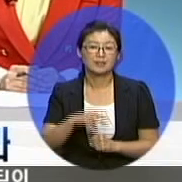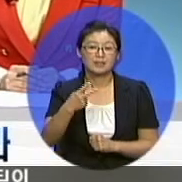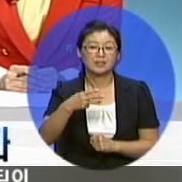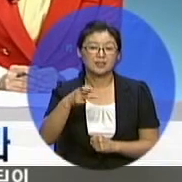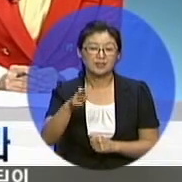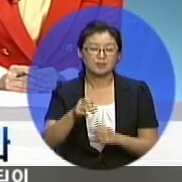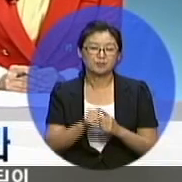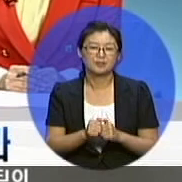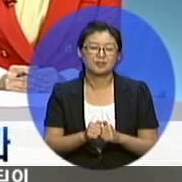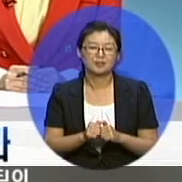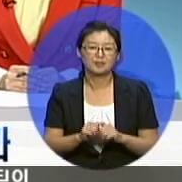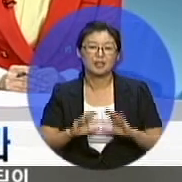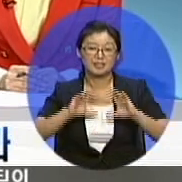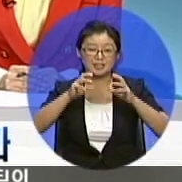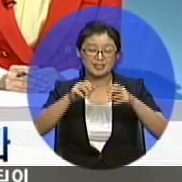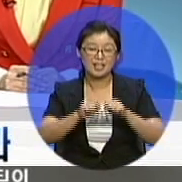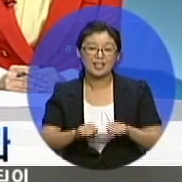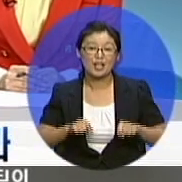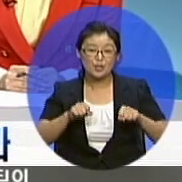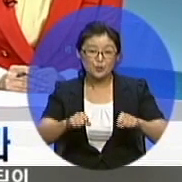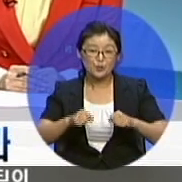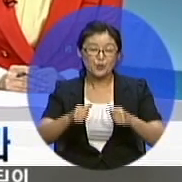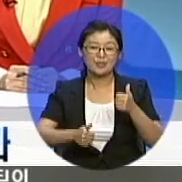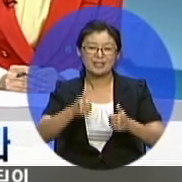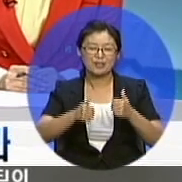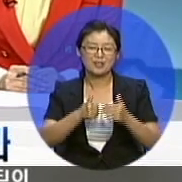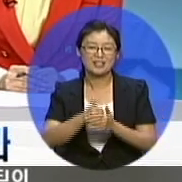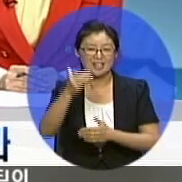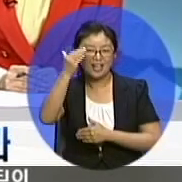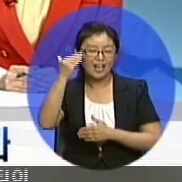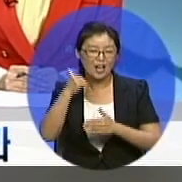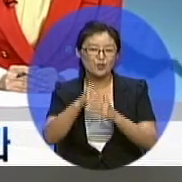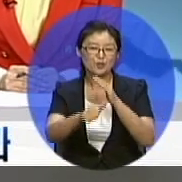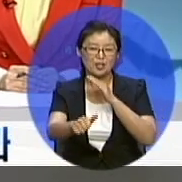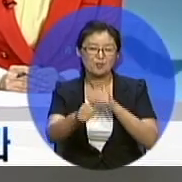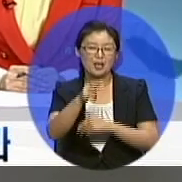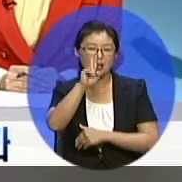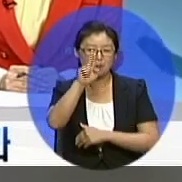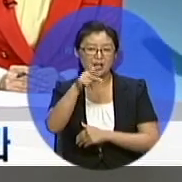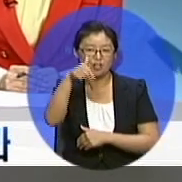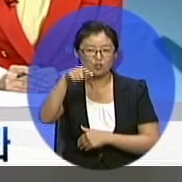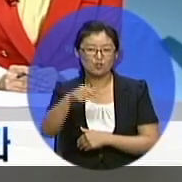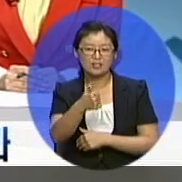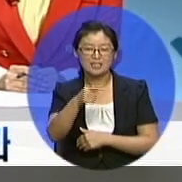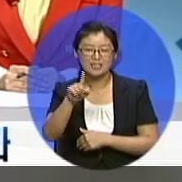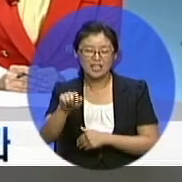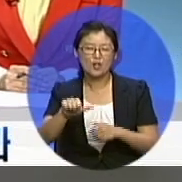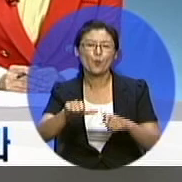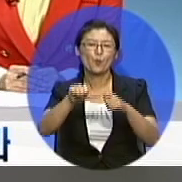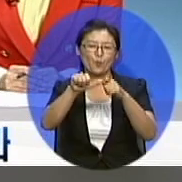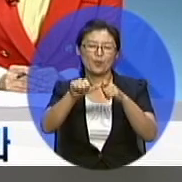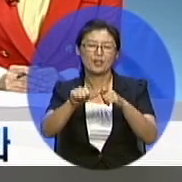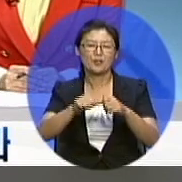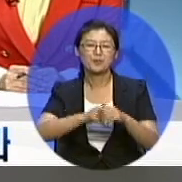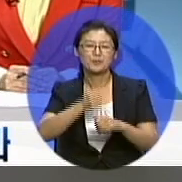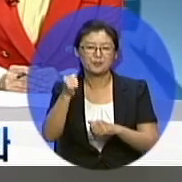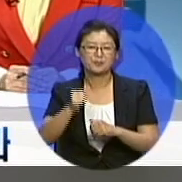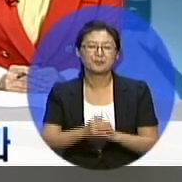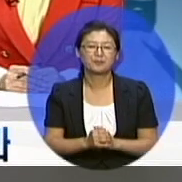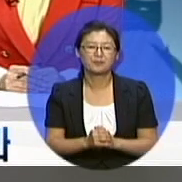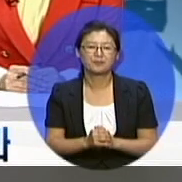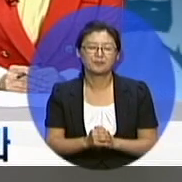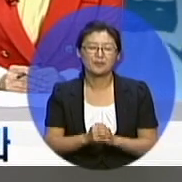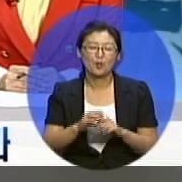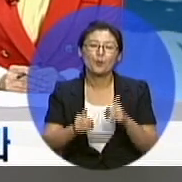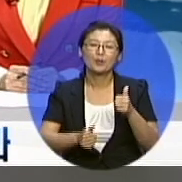2013 세계조정선수권대회에서 한국장애인조정대표팀의 박준하 선수가 5위로 결승전을 통과했습니다. 이번